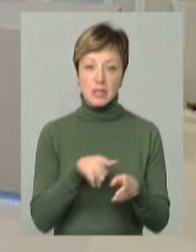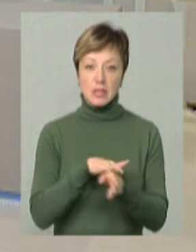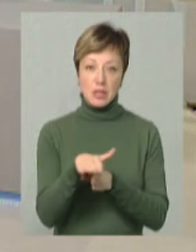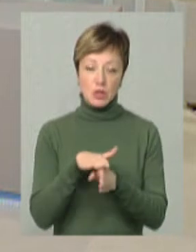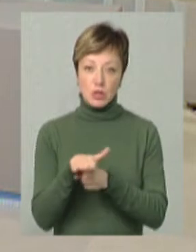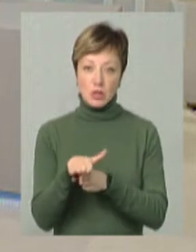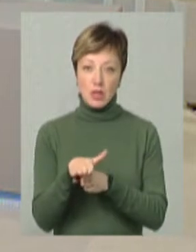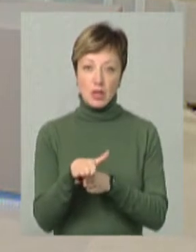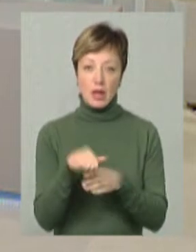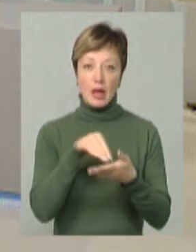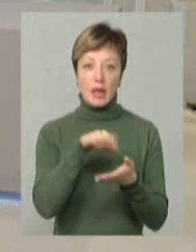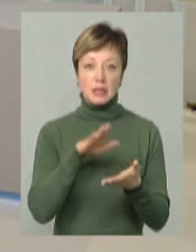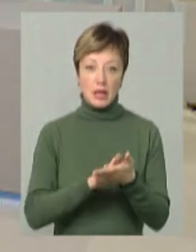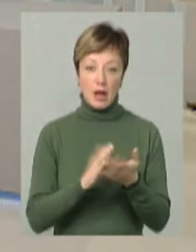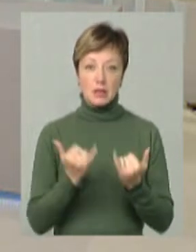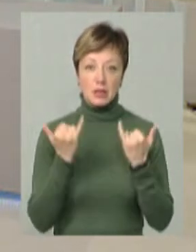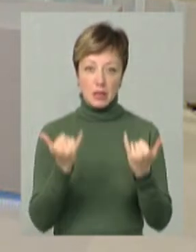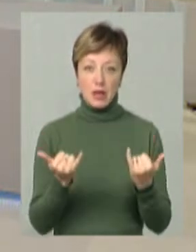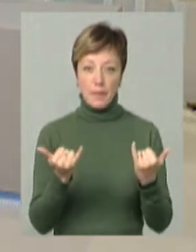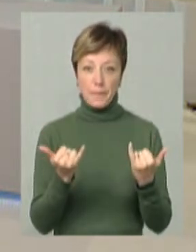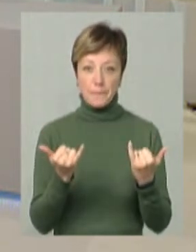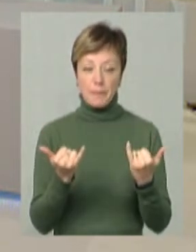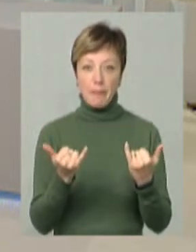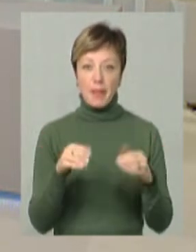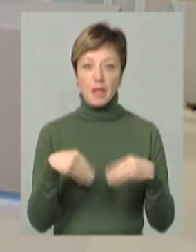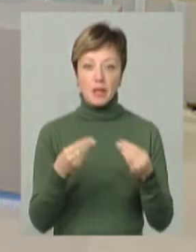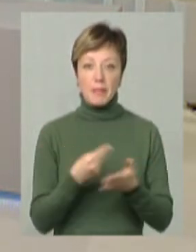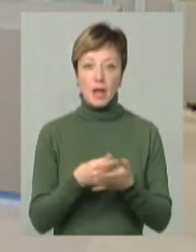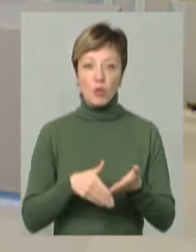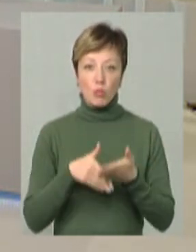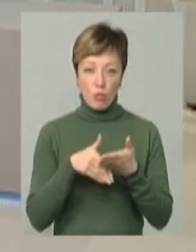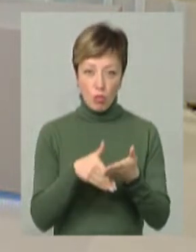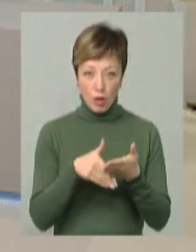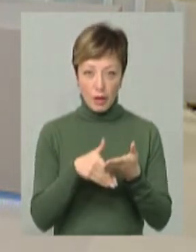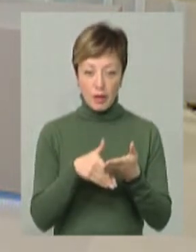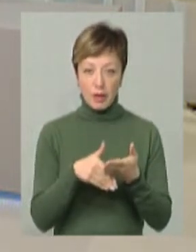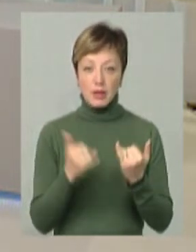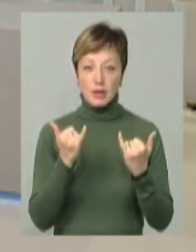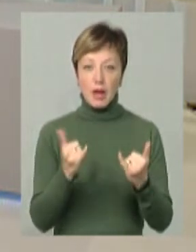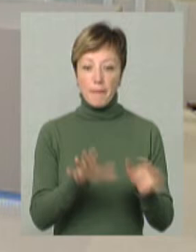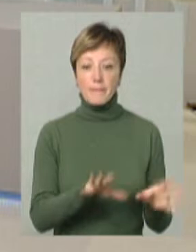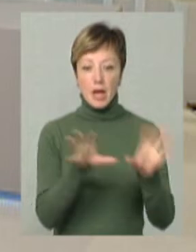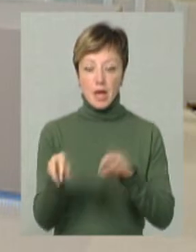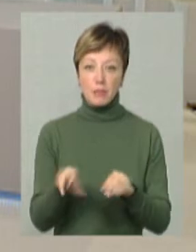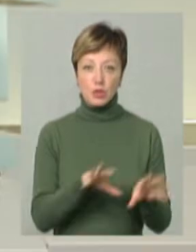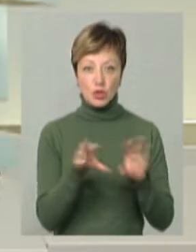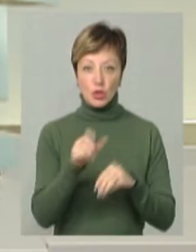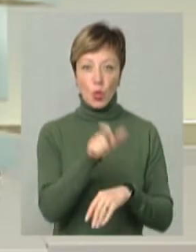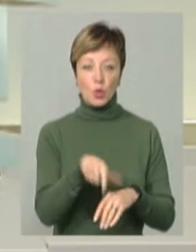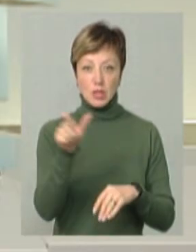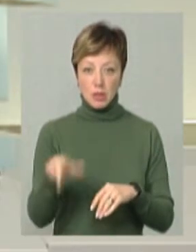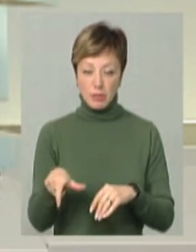здійснюється реєстрація для надання матеріальної допомоги для переміщених